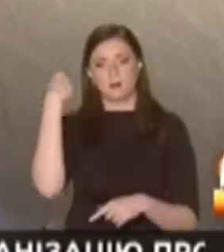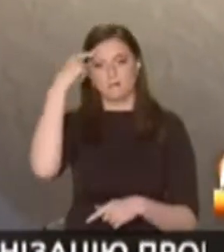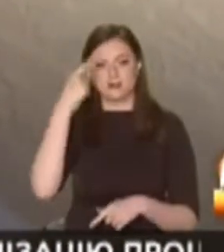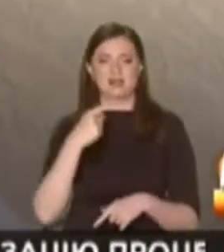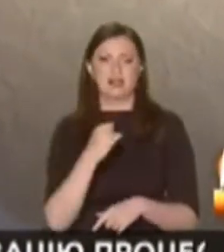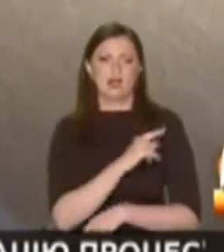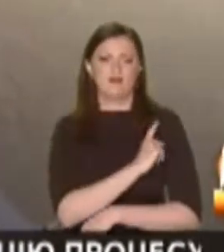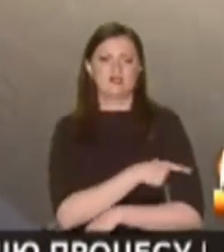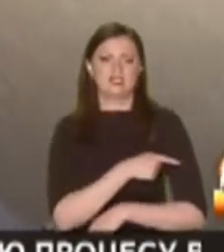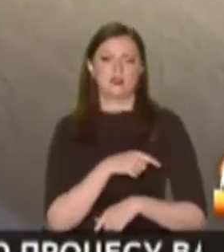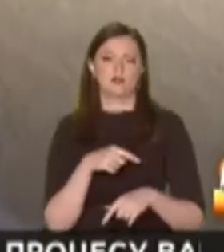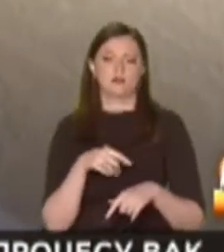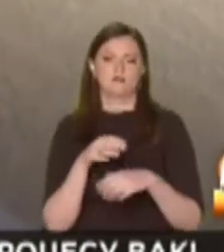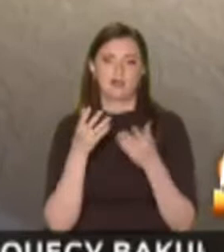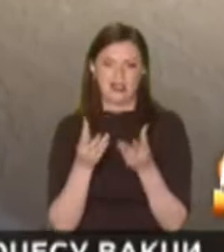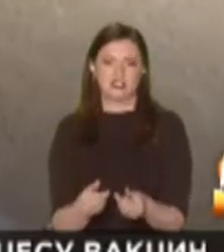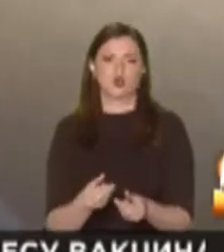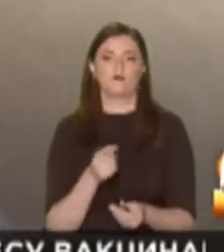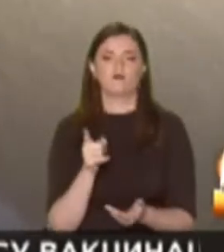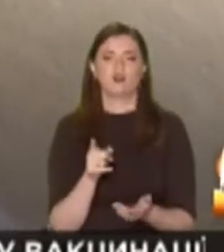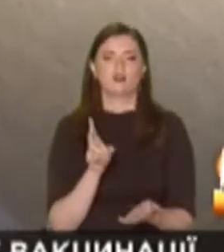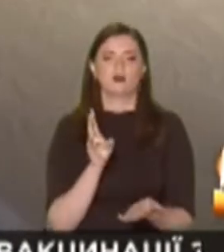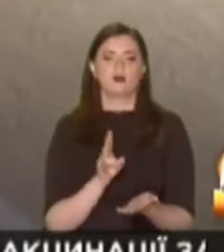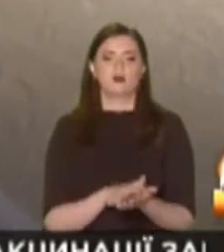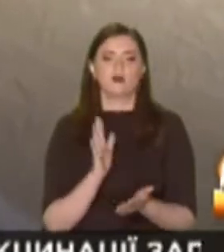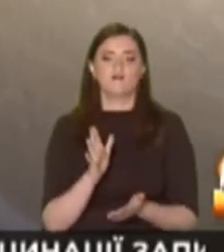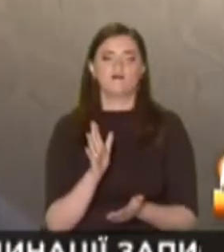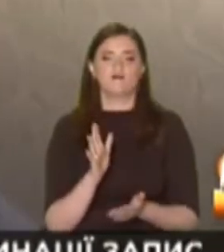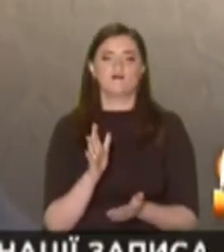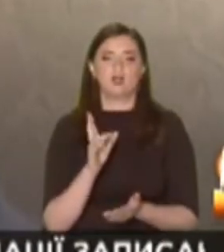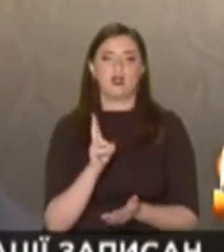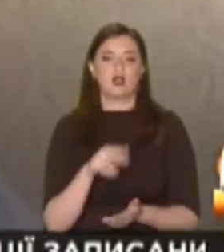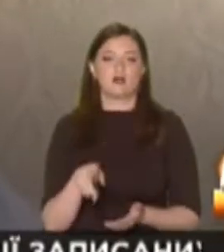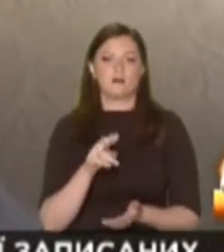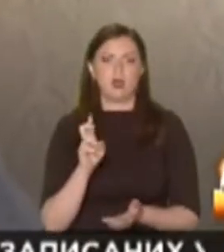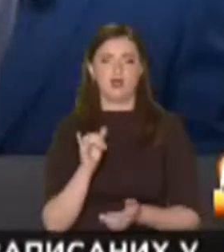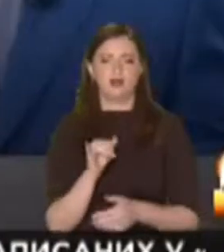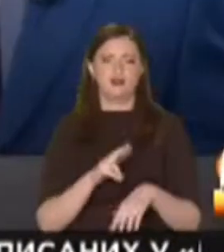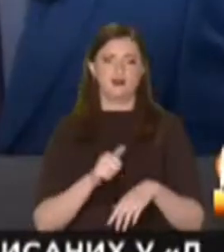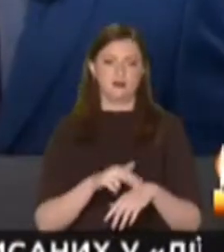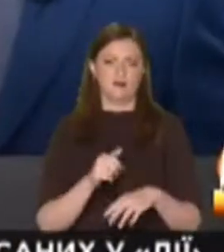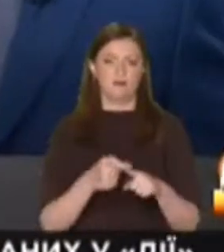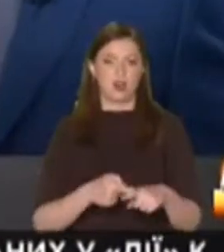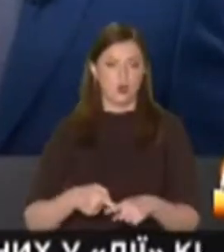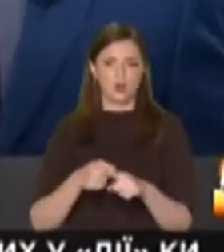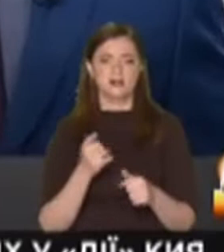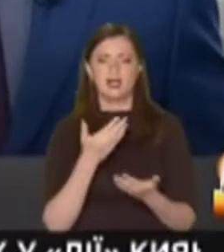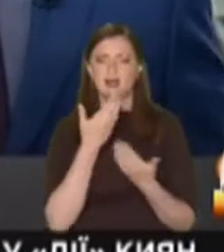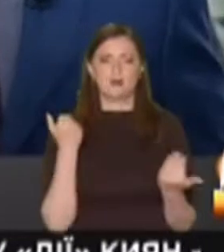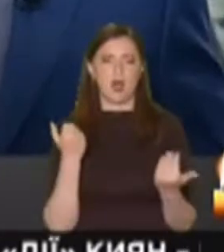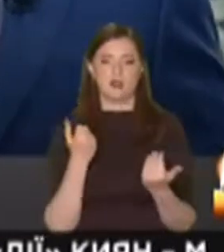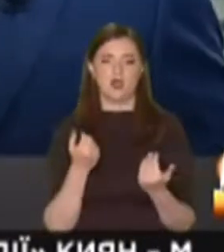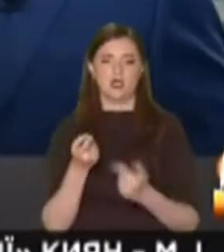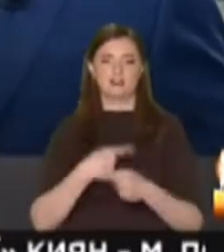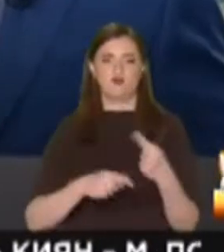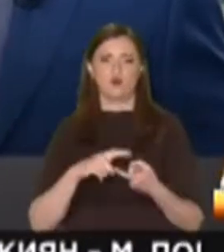фізичним тиском. Він постійно знаходиться в лагах КДБ Білорусі і силових структур Білорусі і не має жодного зворотного зв'язку.